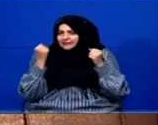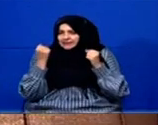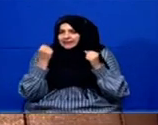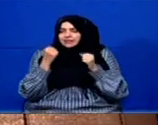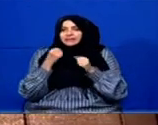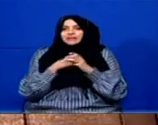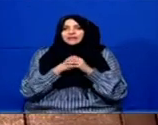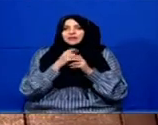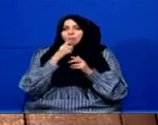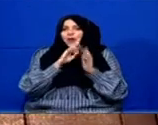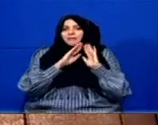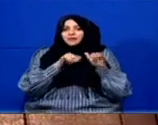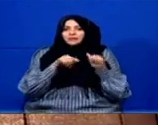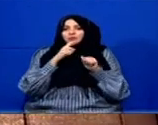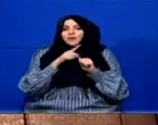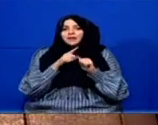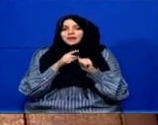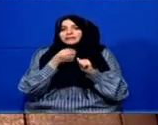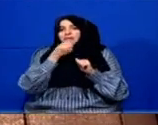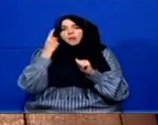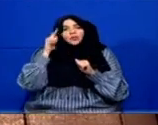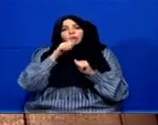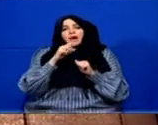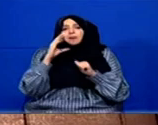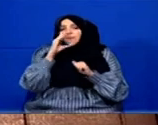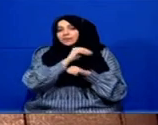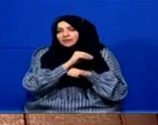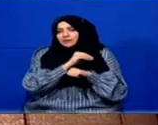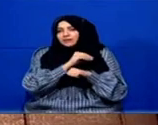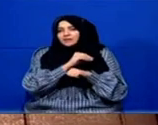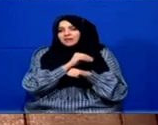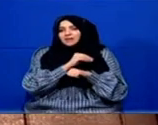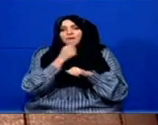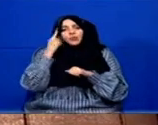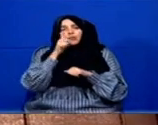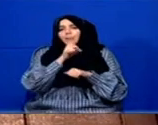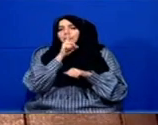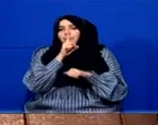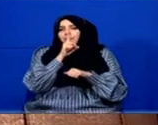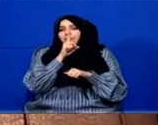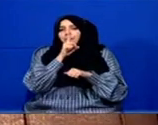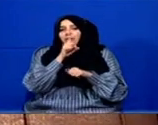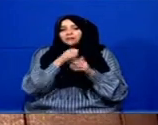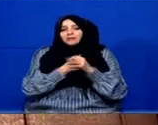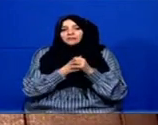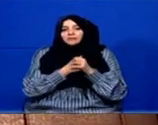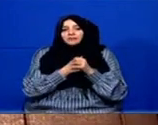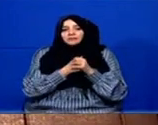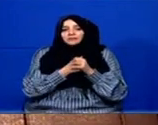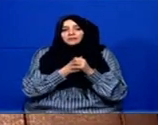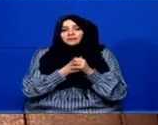كما قلتي انه درها فقط من اجل انه بشي سكتك بشيء كذا يعني